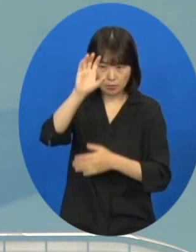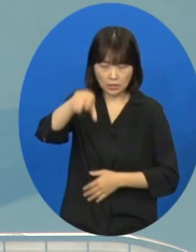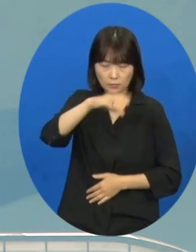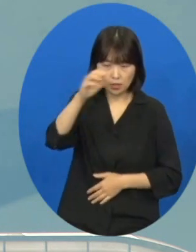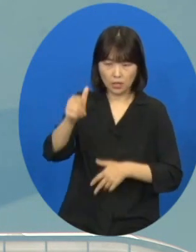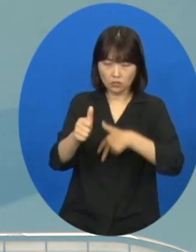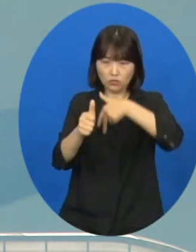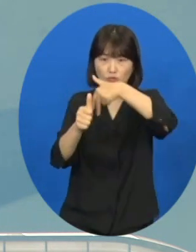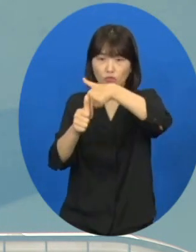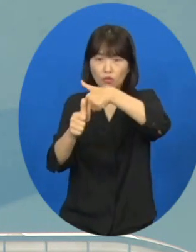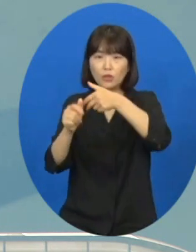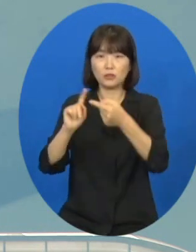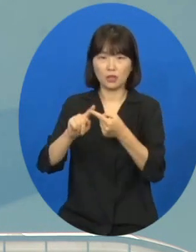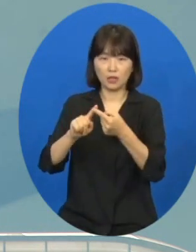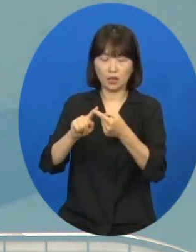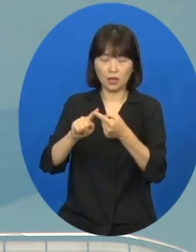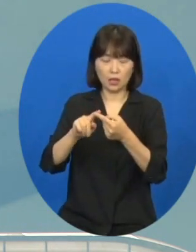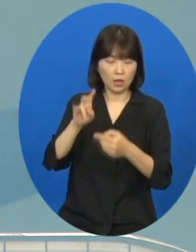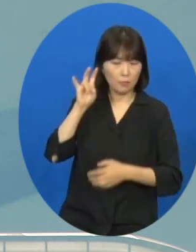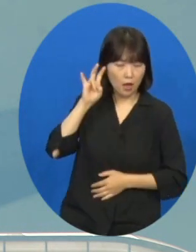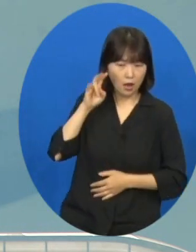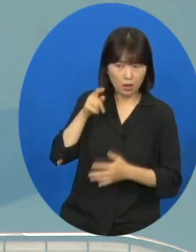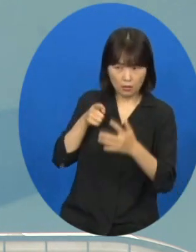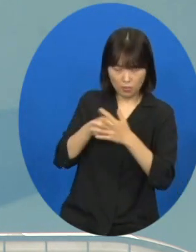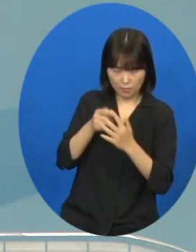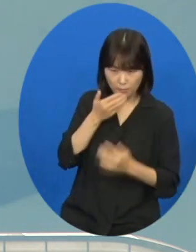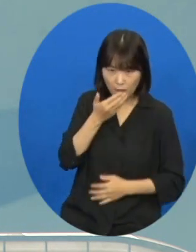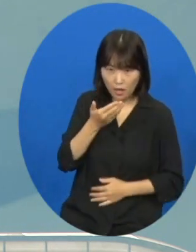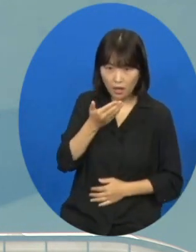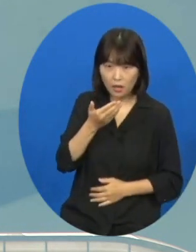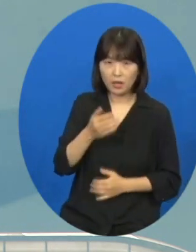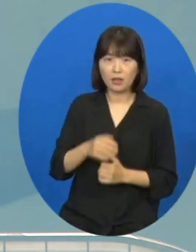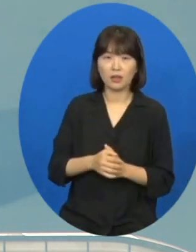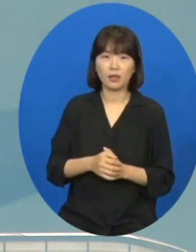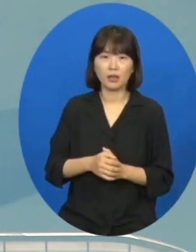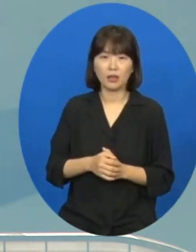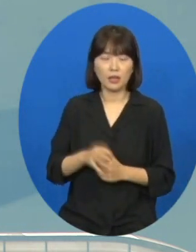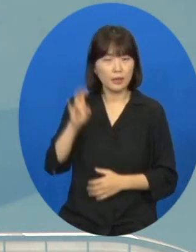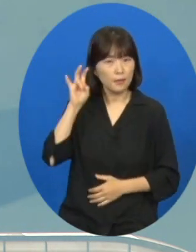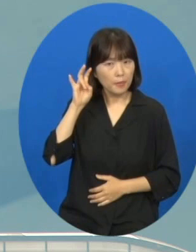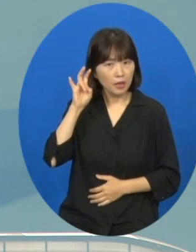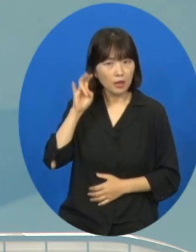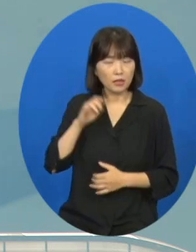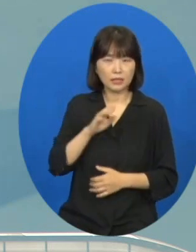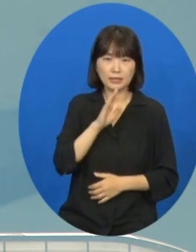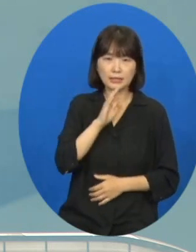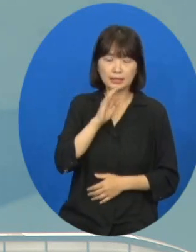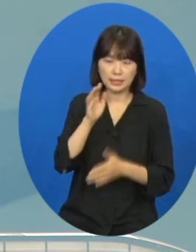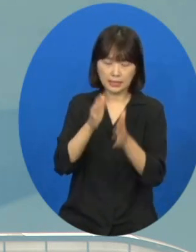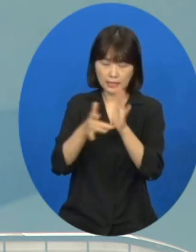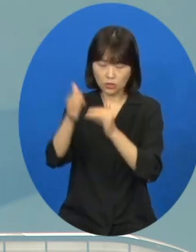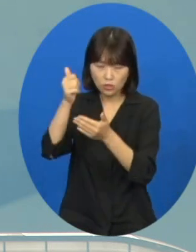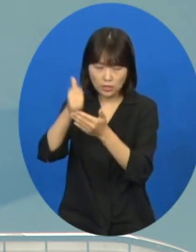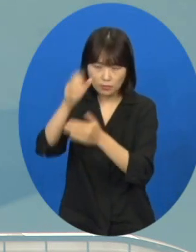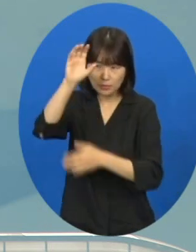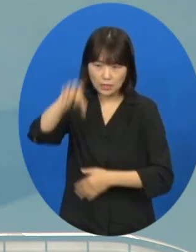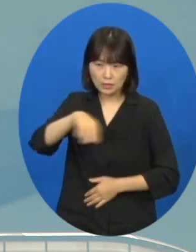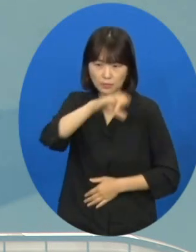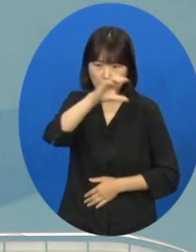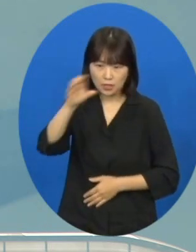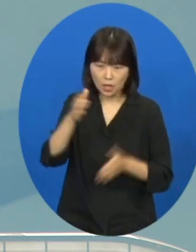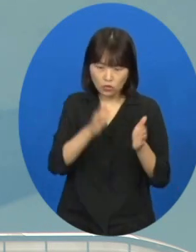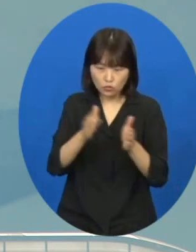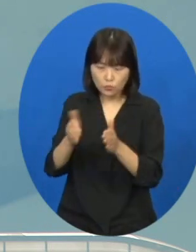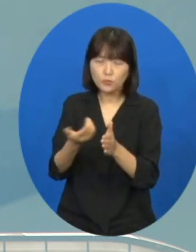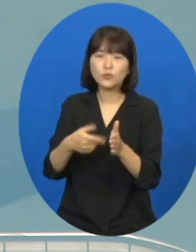죽으실 것을 마리아가 어떻게 알수 있었겠어요? 마리아가 진짜 예수님의 십자가를 준비하기